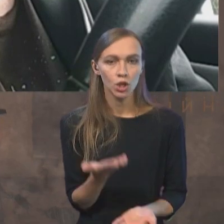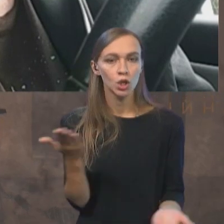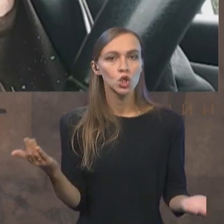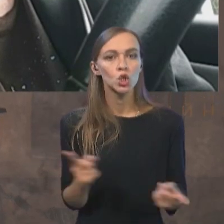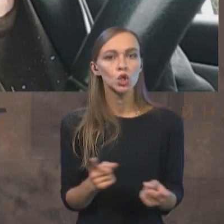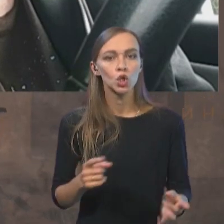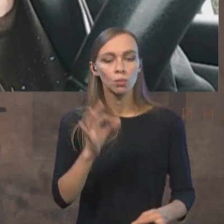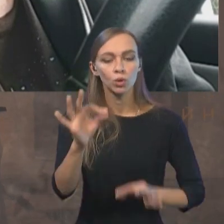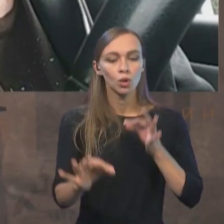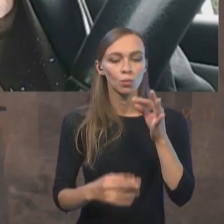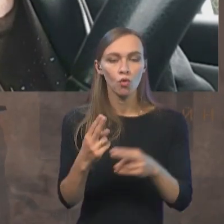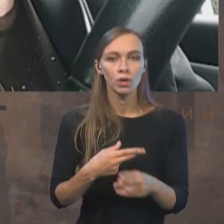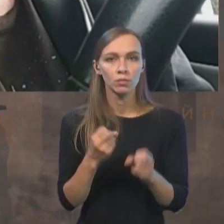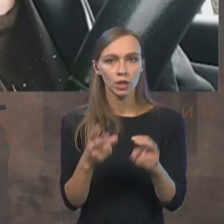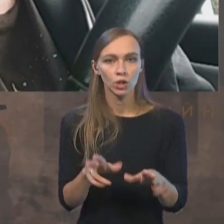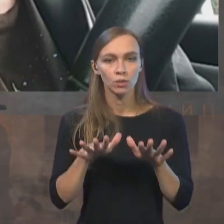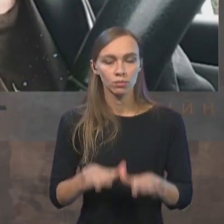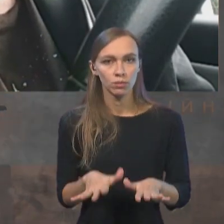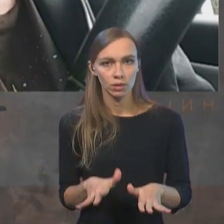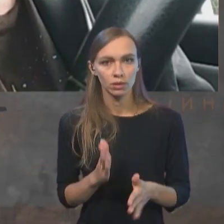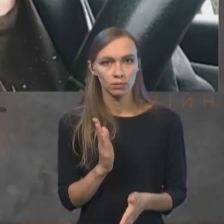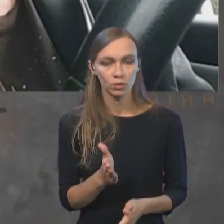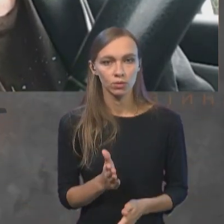в безпечному місці. Дякуємо вам за